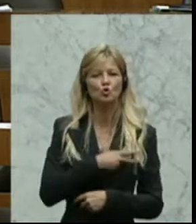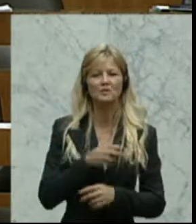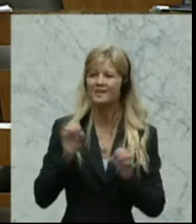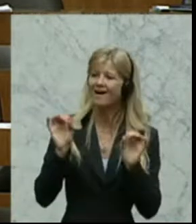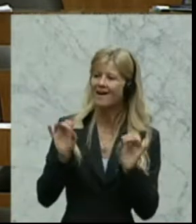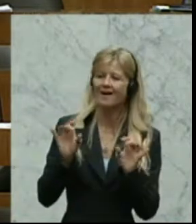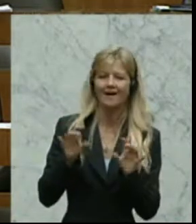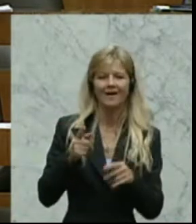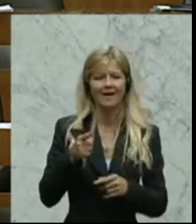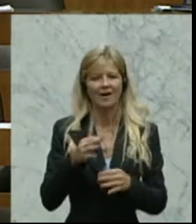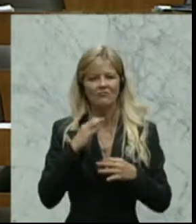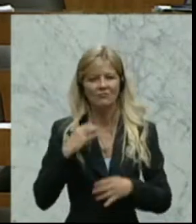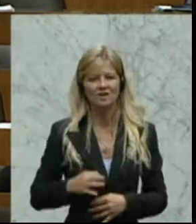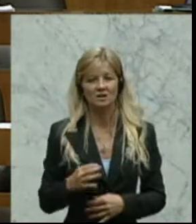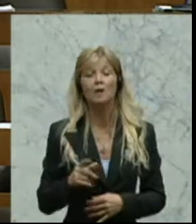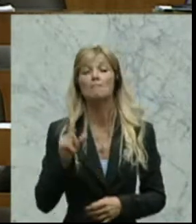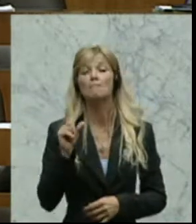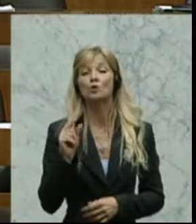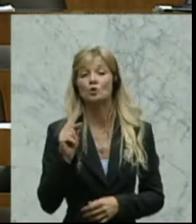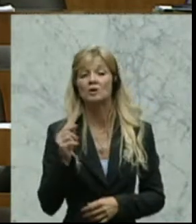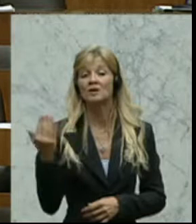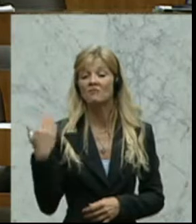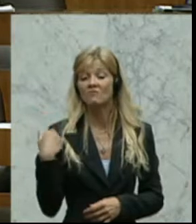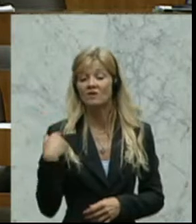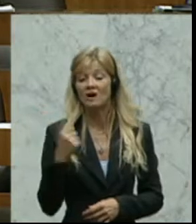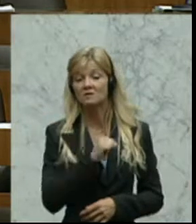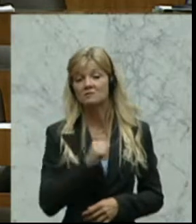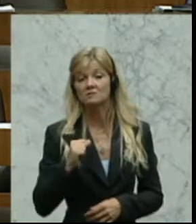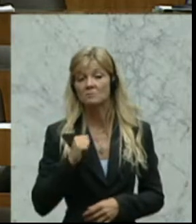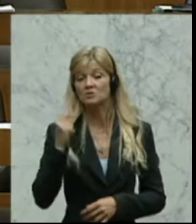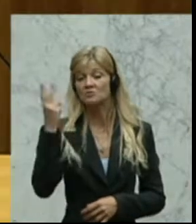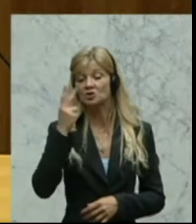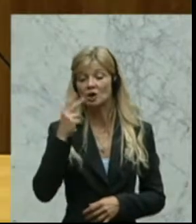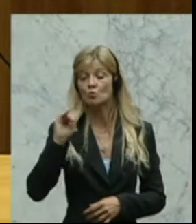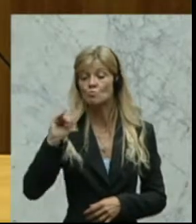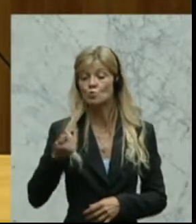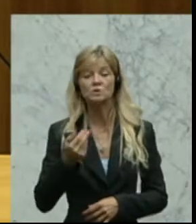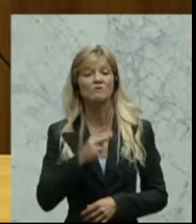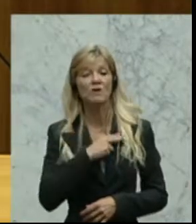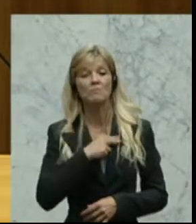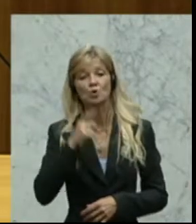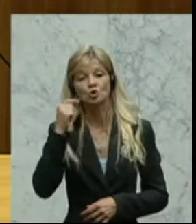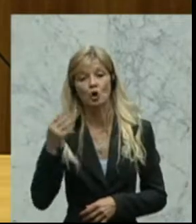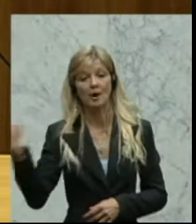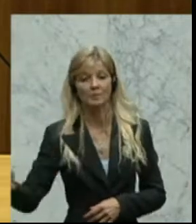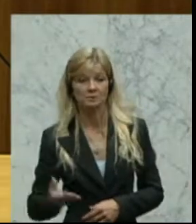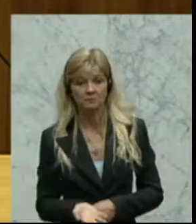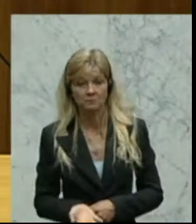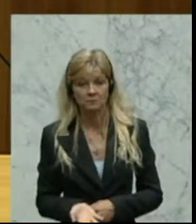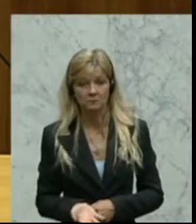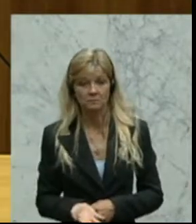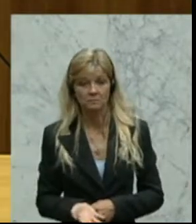selbstverständlich sozusagen, dass man in Kategorien wie Vermögensbesteuerungen gedacht hat. Oder es war aber auch bis in die